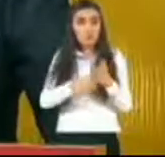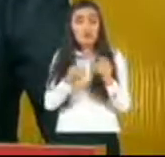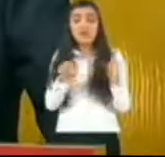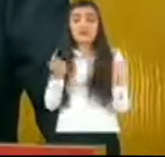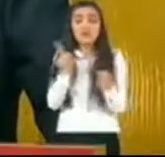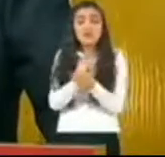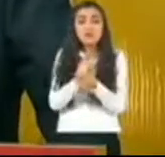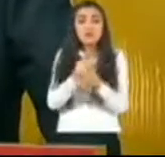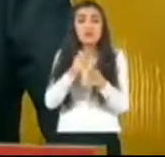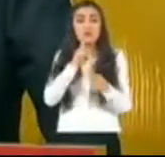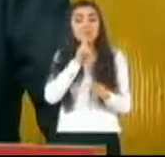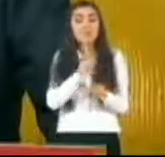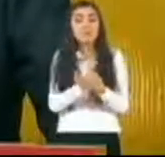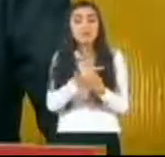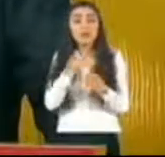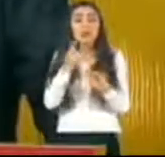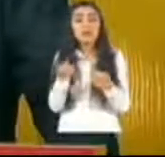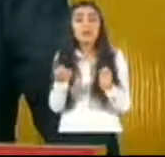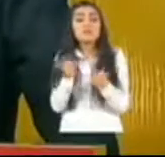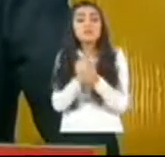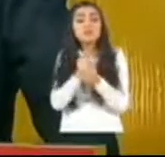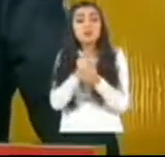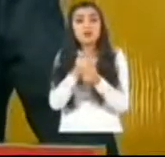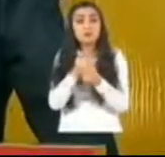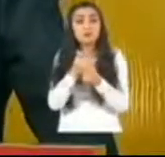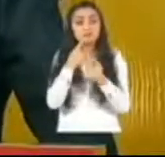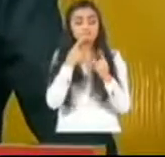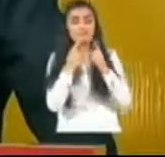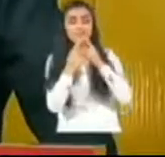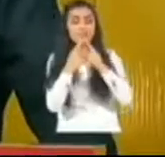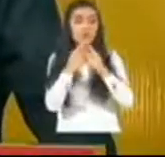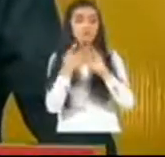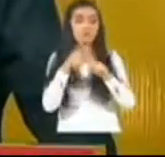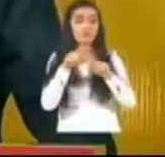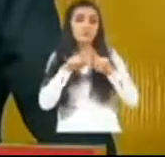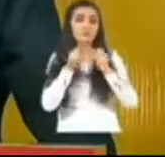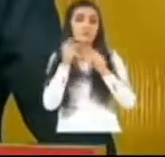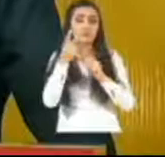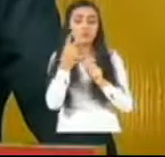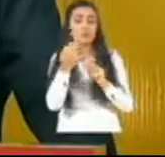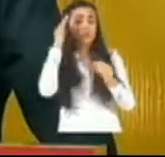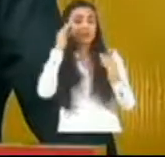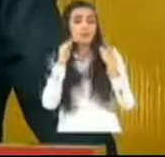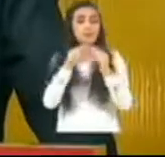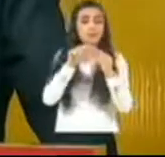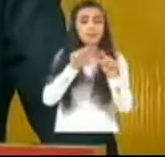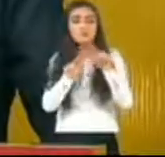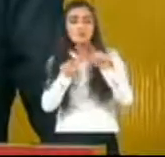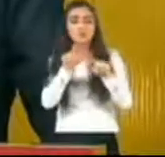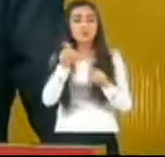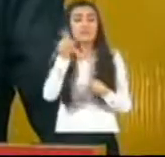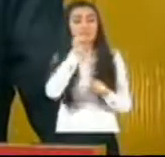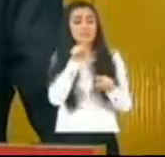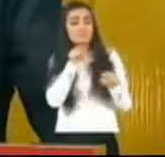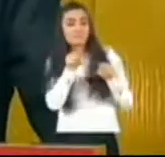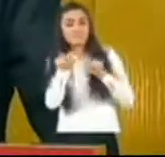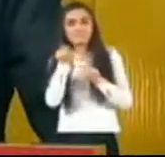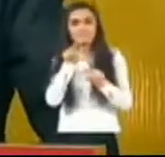şartlara değişmeyen tepkiler verilmesi tabii olarak uyumsuzlukları ve yanlış